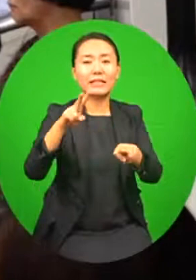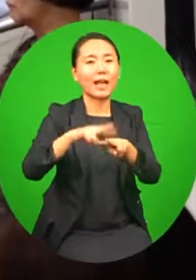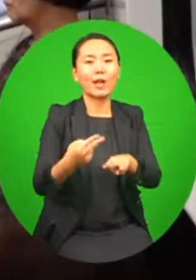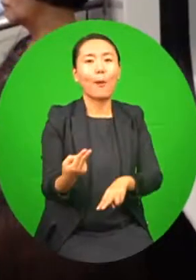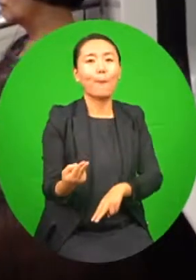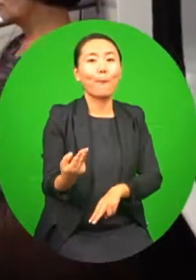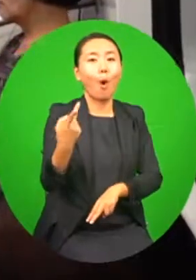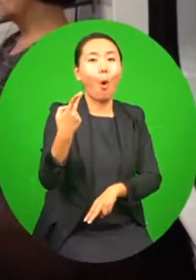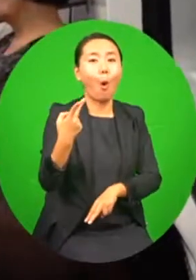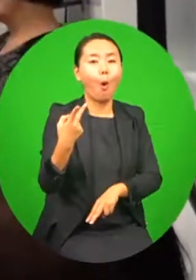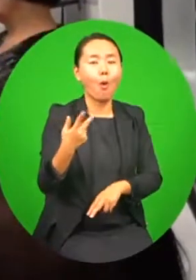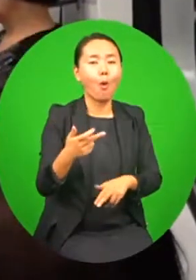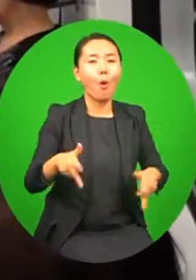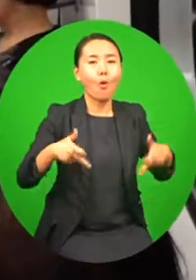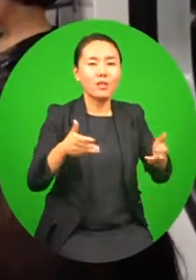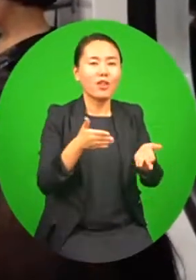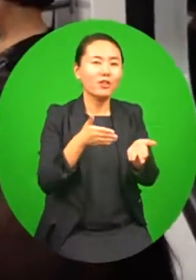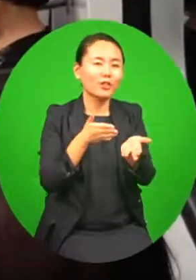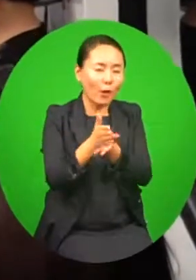휠체어 전용석이죠.